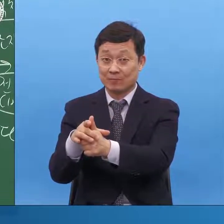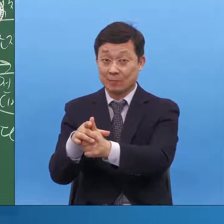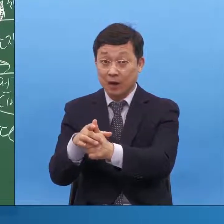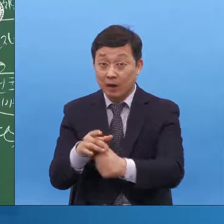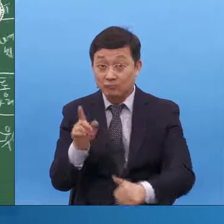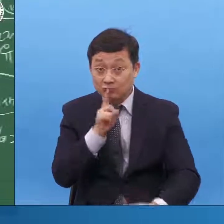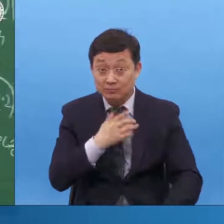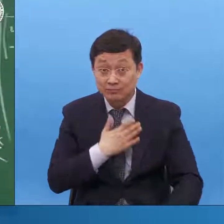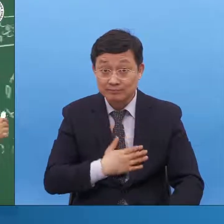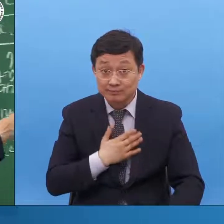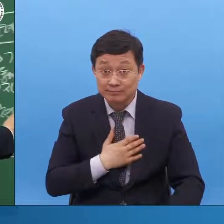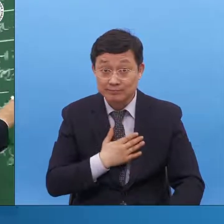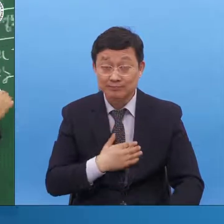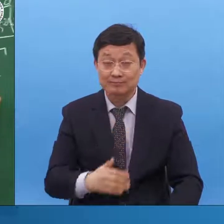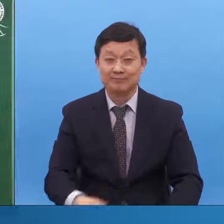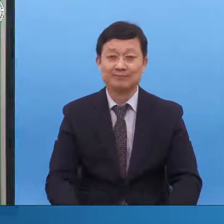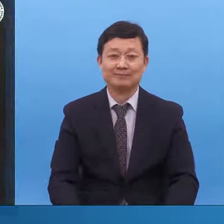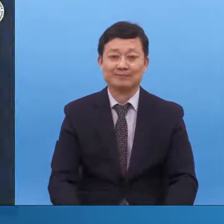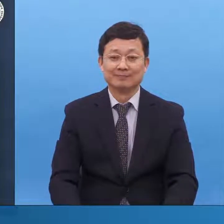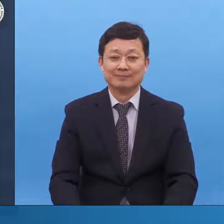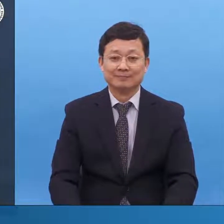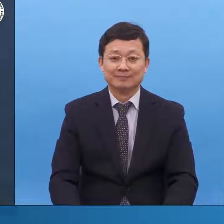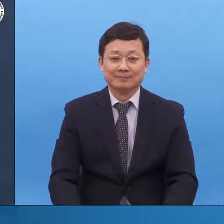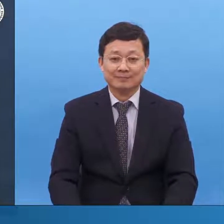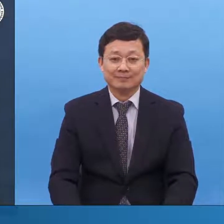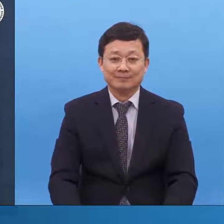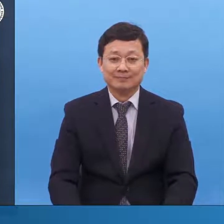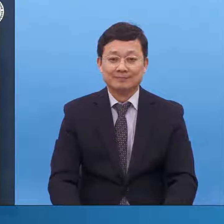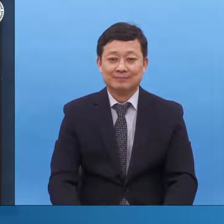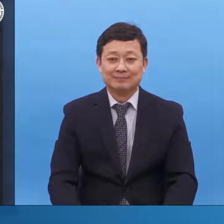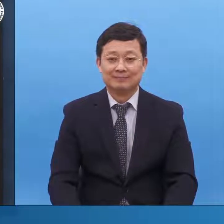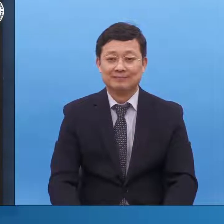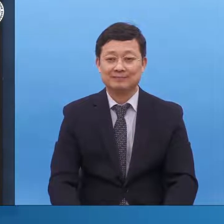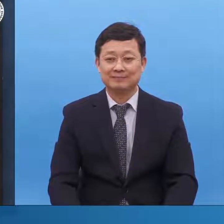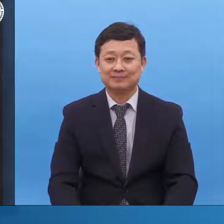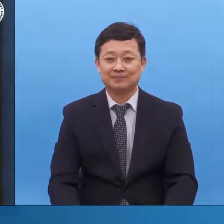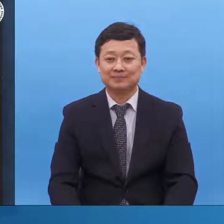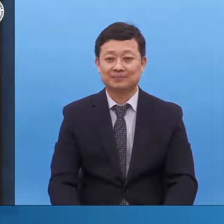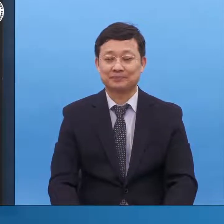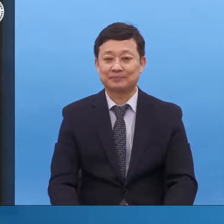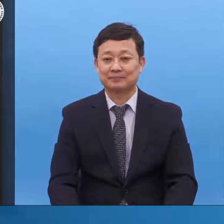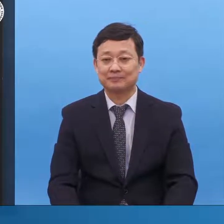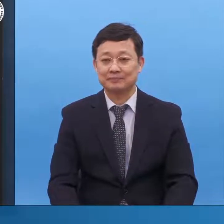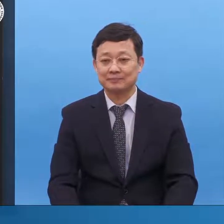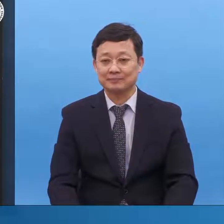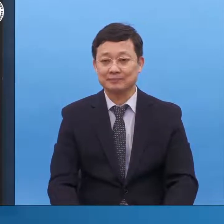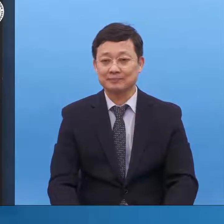to see with those eyes. 여러분들은 현장에 전달할